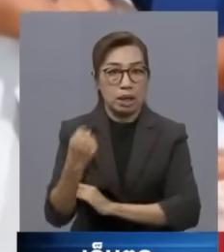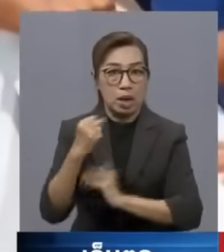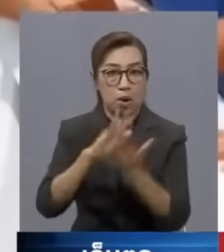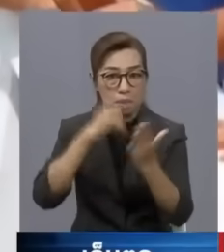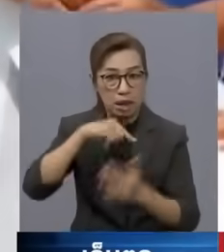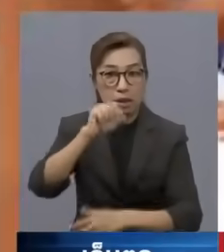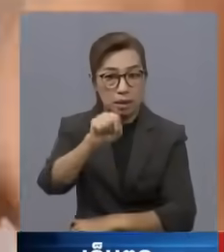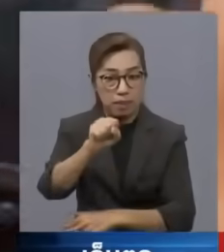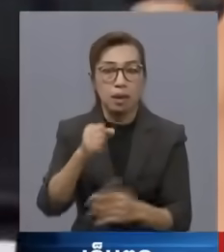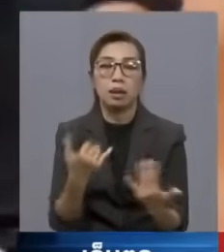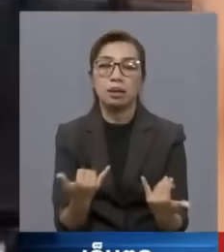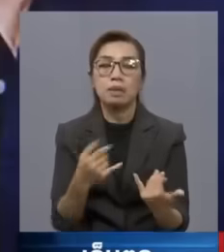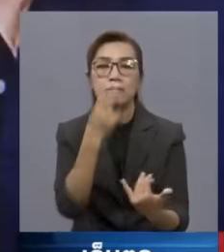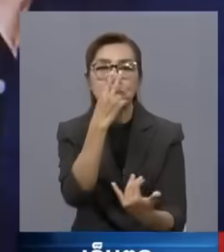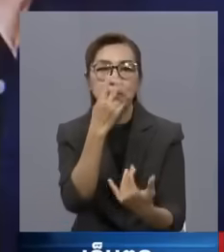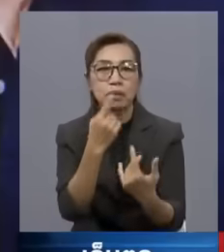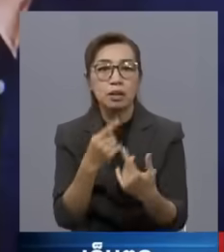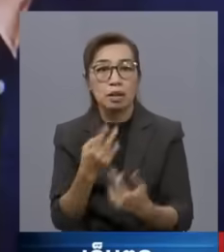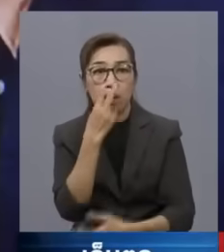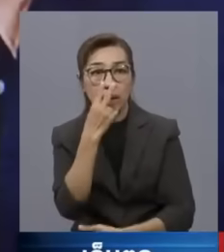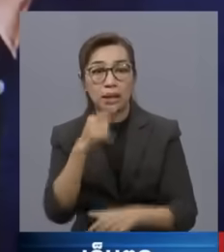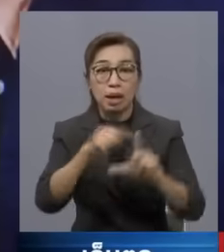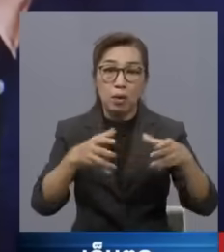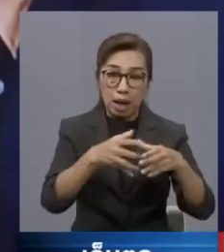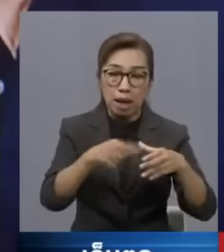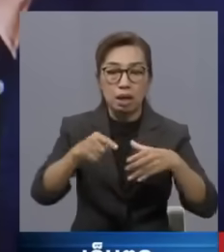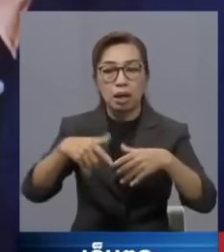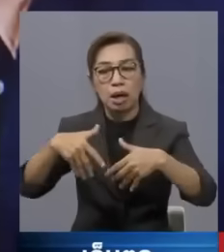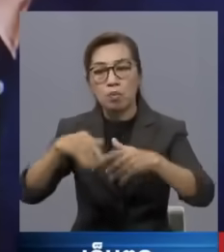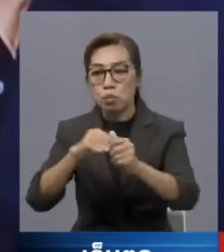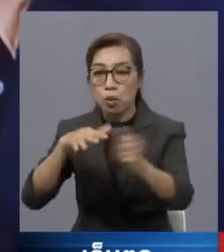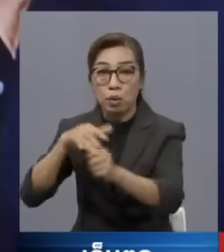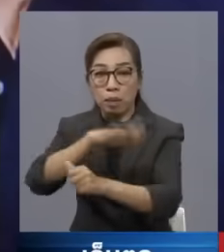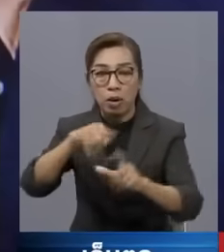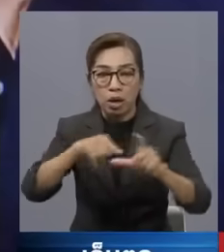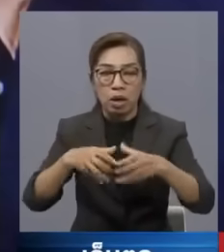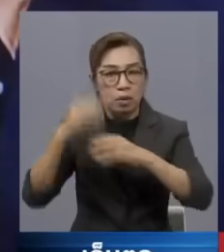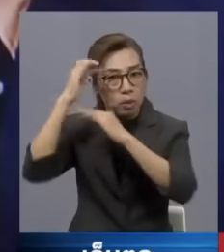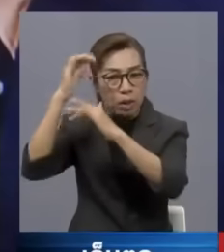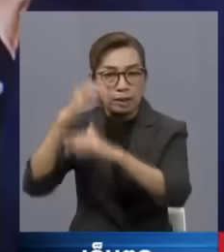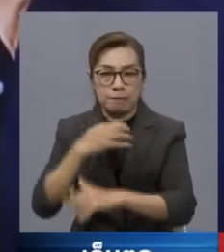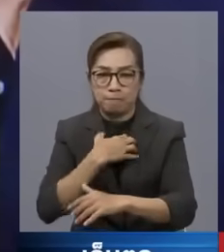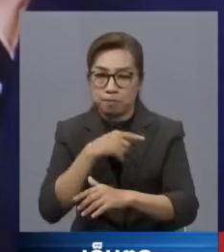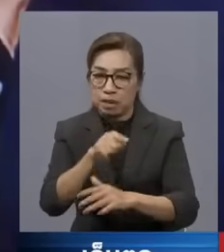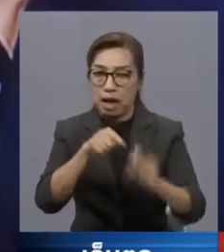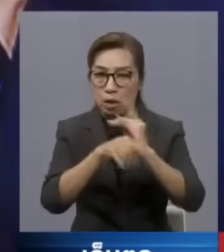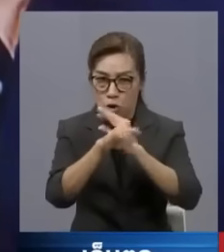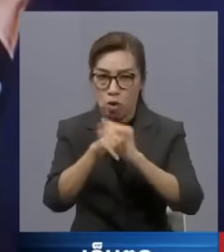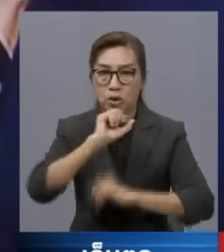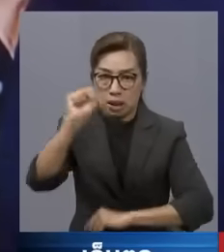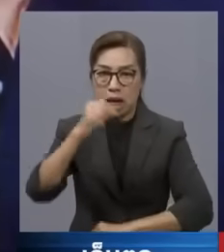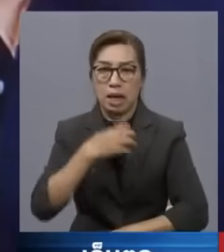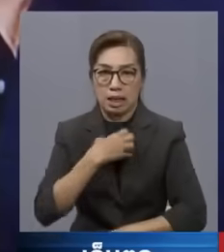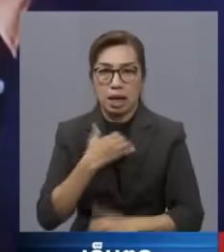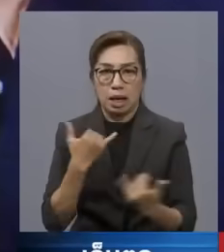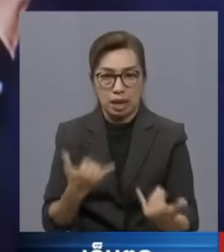ในประเทศนี้หรือเปล่าก็เลยไม่แปลกอ่ะครับที่เราเห็นภาพก้าวไกลแล้วก็เหล่าขุนพลก้าวไกลเนี่ยโอ๋หวังมากกับเขตนี้กับการเลือก